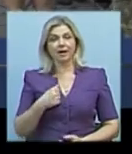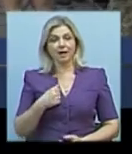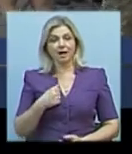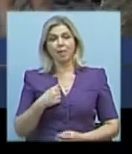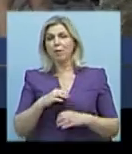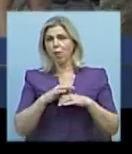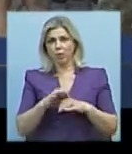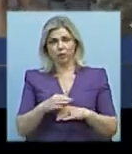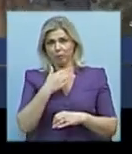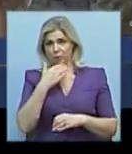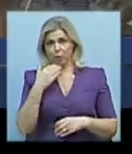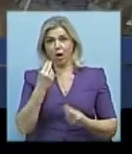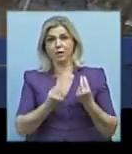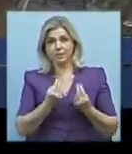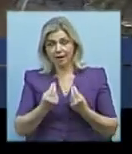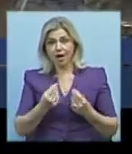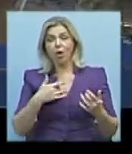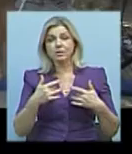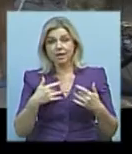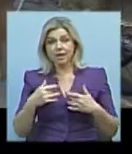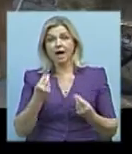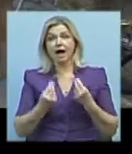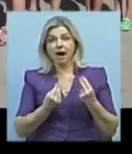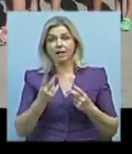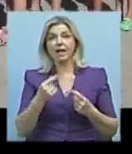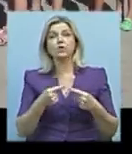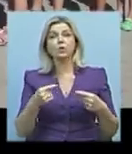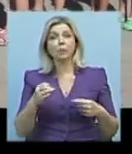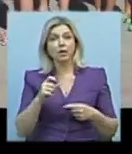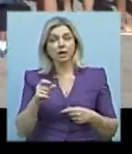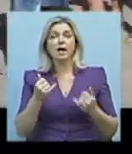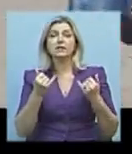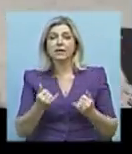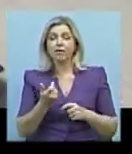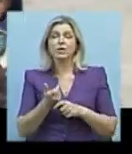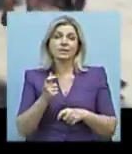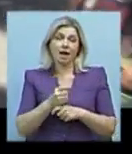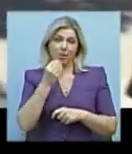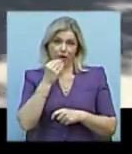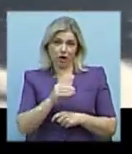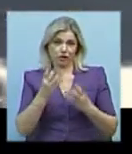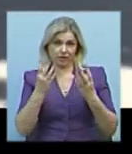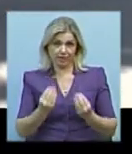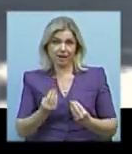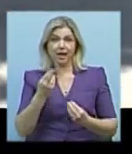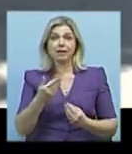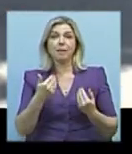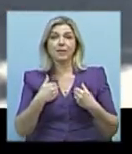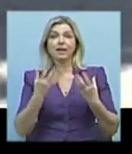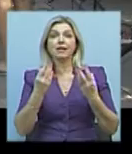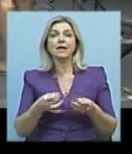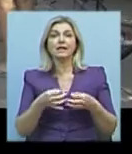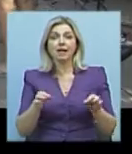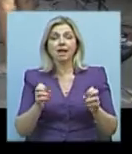Проходило багато концертів, і грали на інструментах, і що сьогодні самий кращий день. Для мене День Незалежності – це, ну як